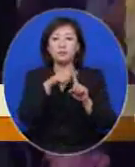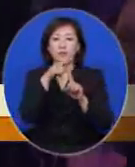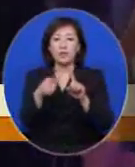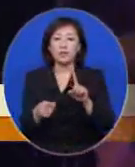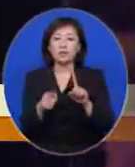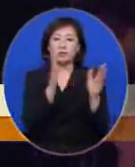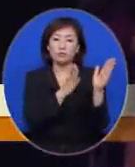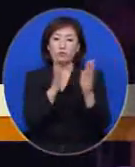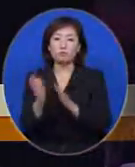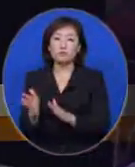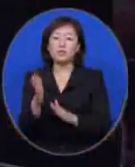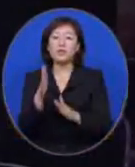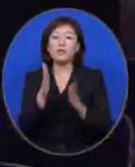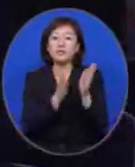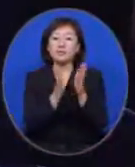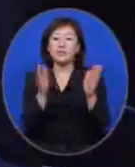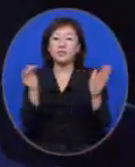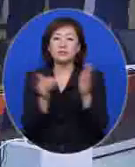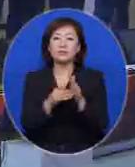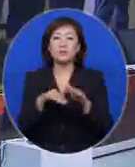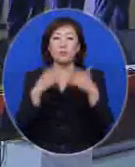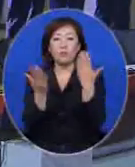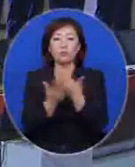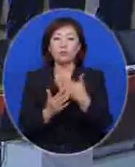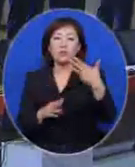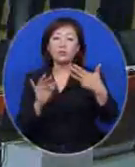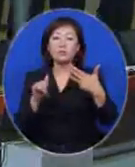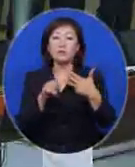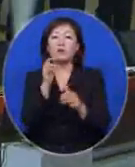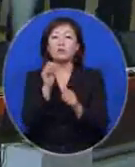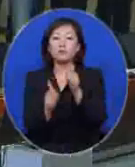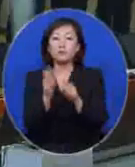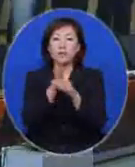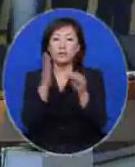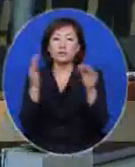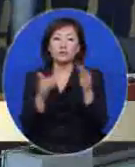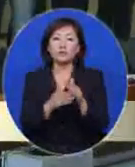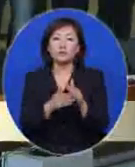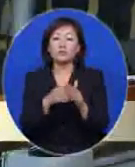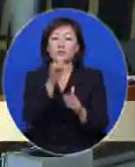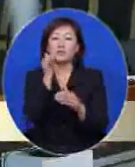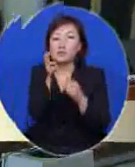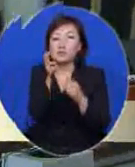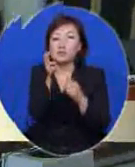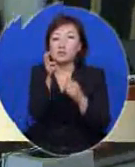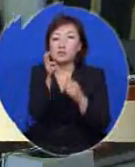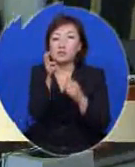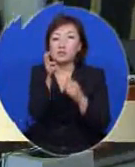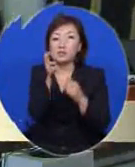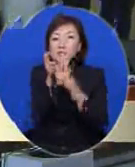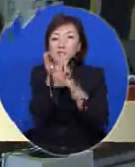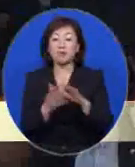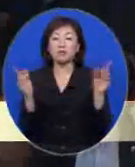일정에 들어갔습니다. 모두 8명이 출마한 경선에서는 처음부터 이변이